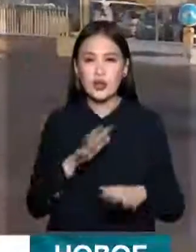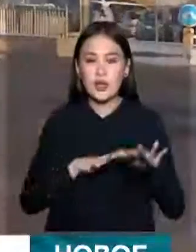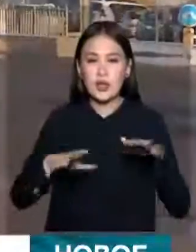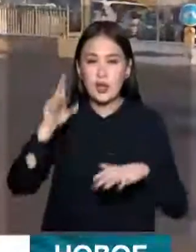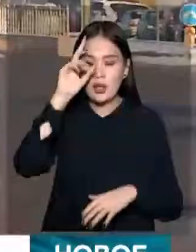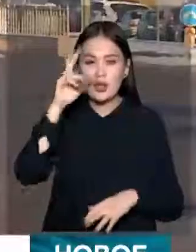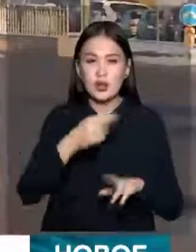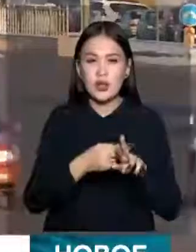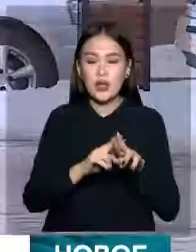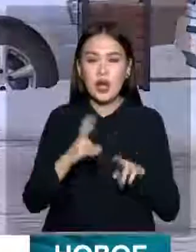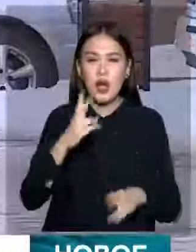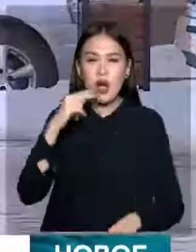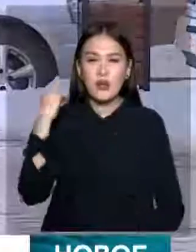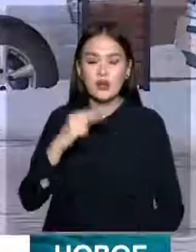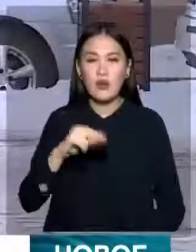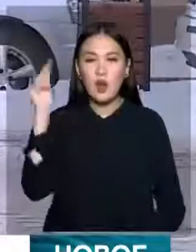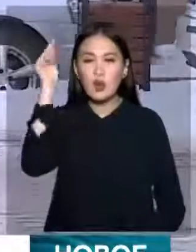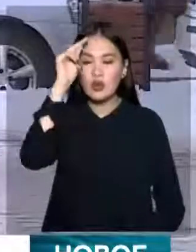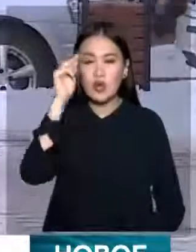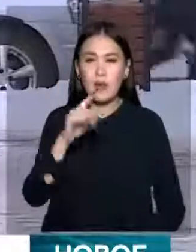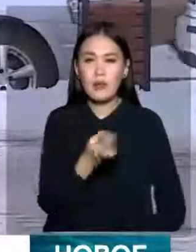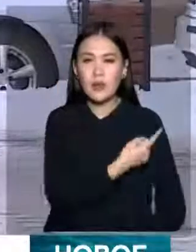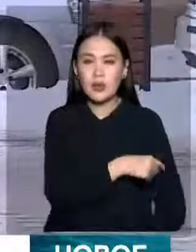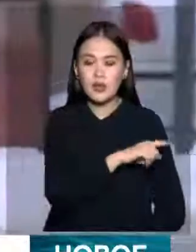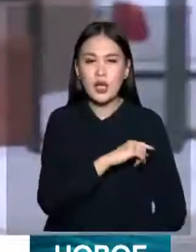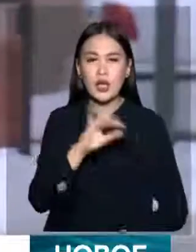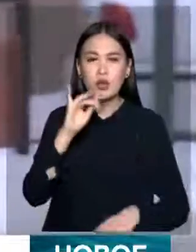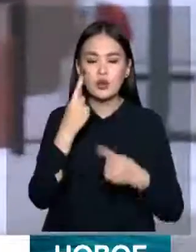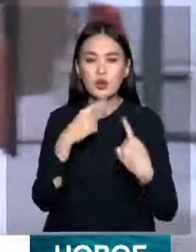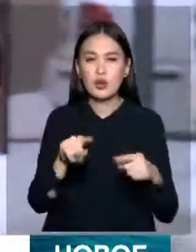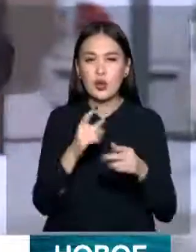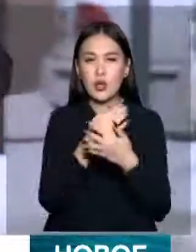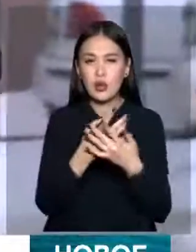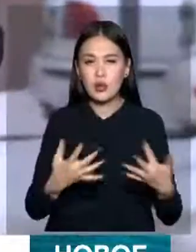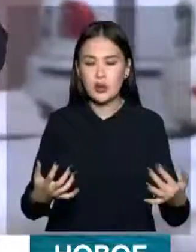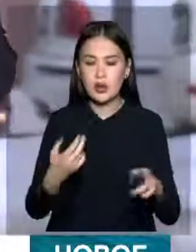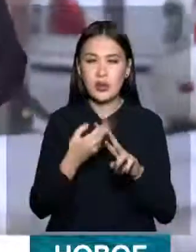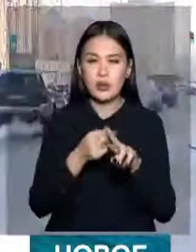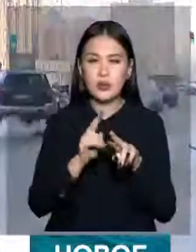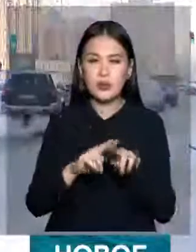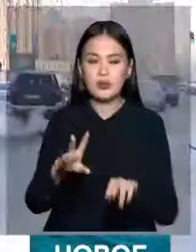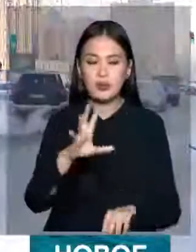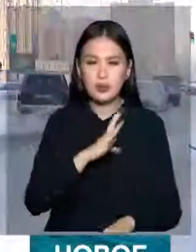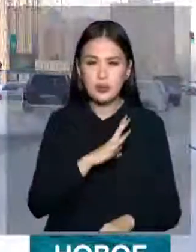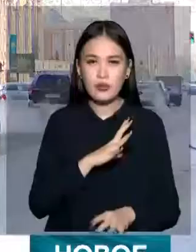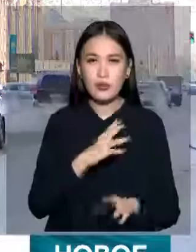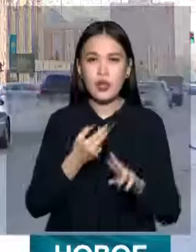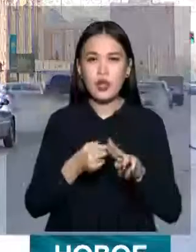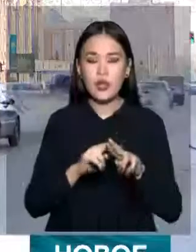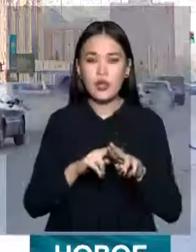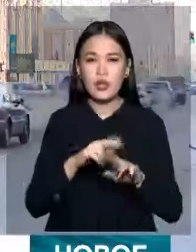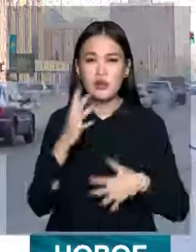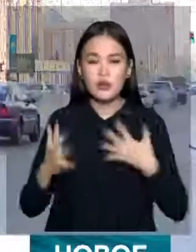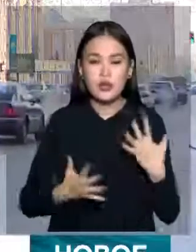рассчитывать на получение качественного образования, медицины и других услуг, отмечают участники форума. Именно таким,